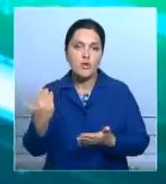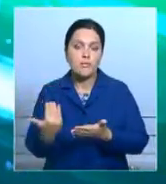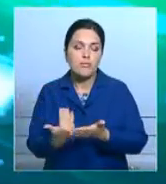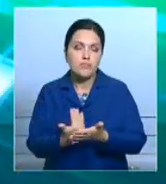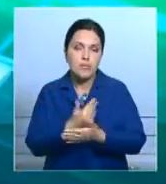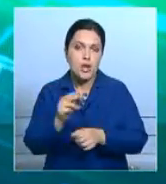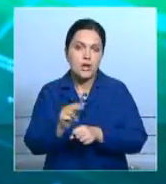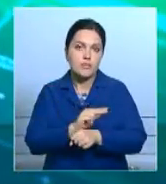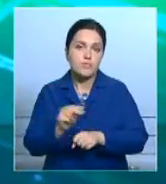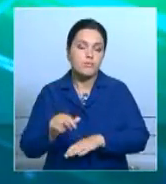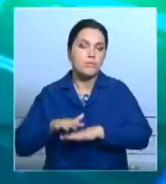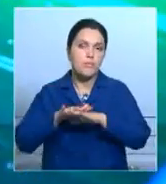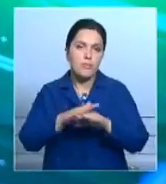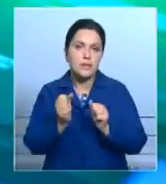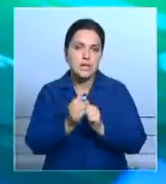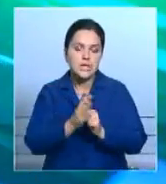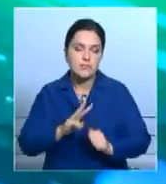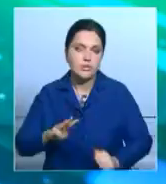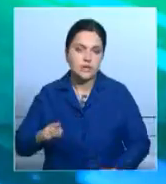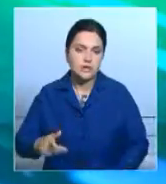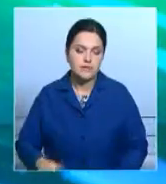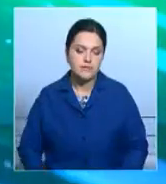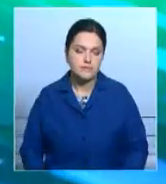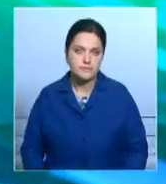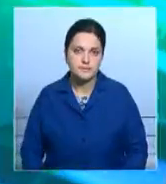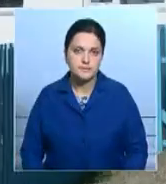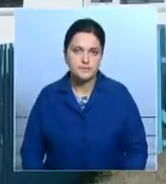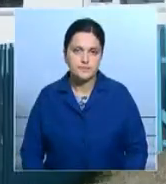В ее обновление вложено 15 миллионов тенге.